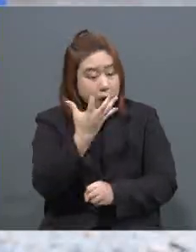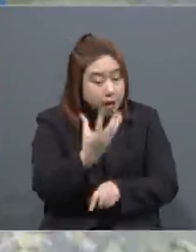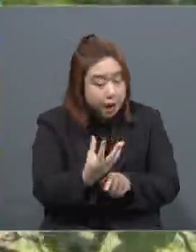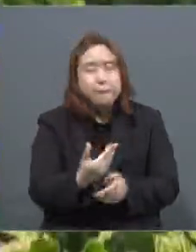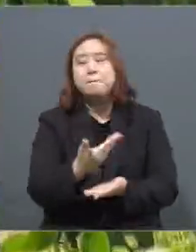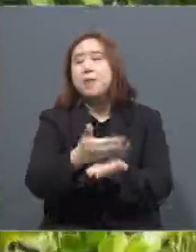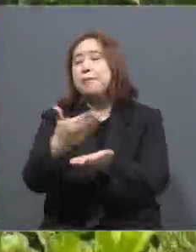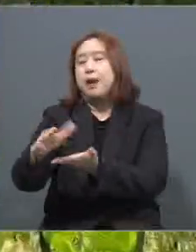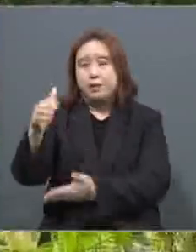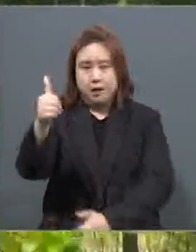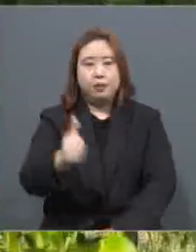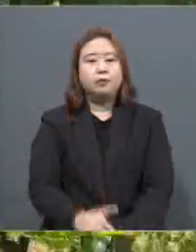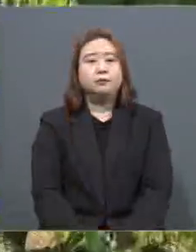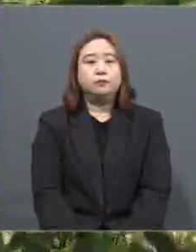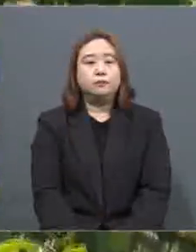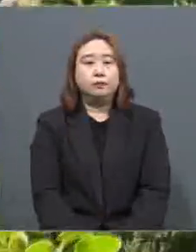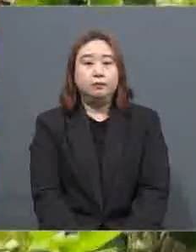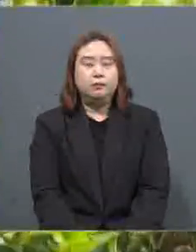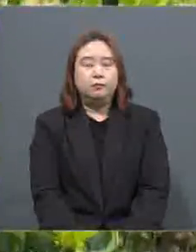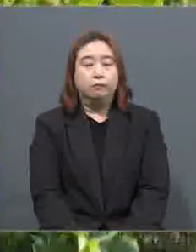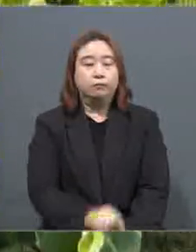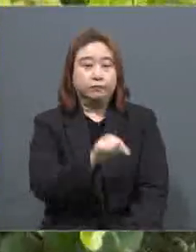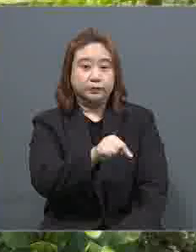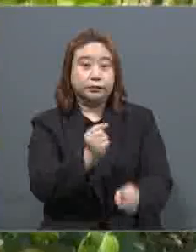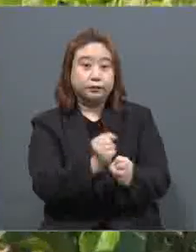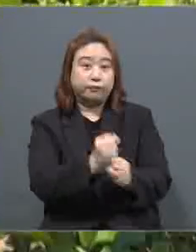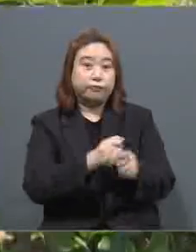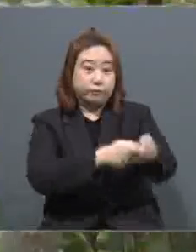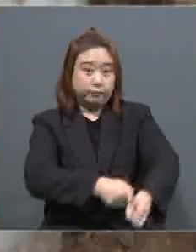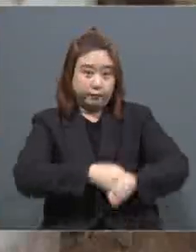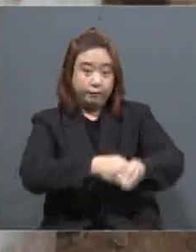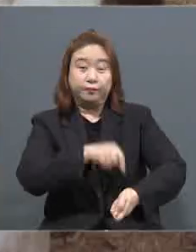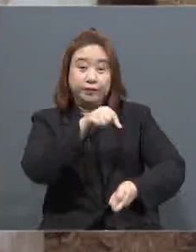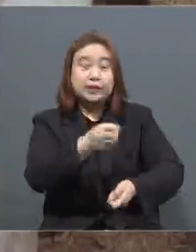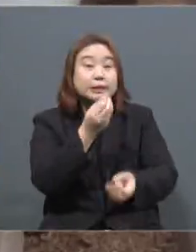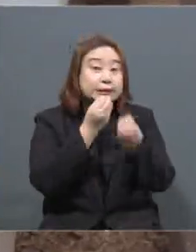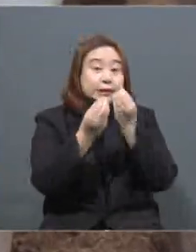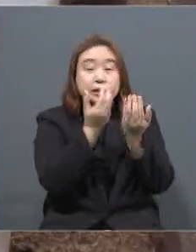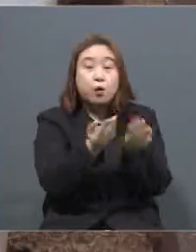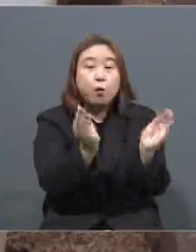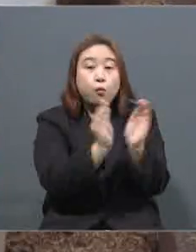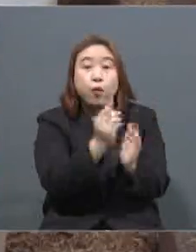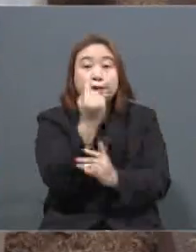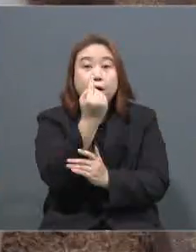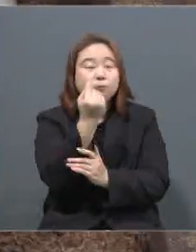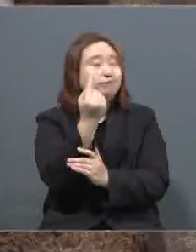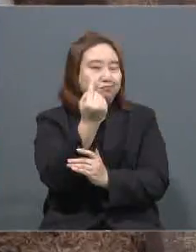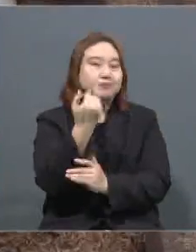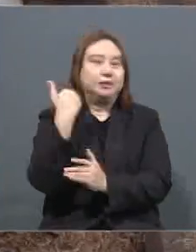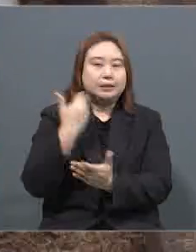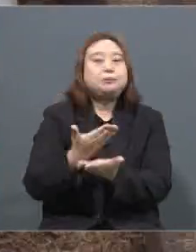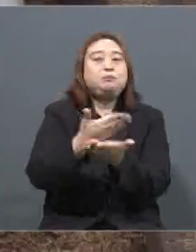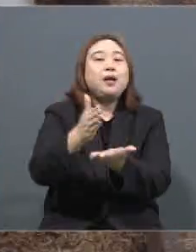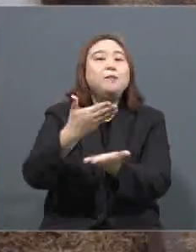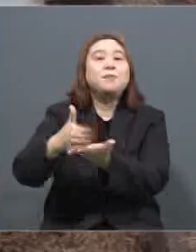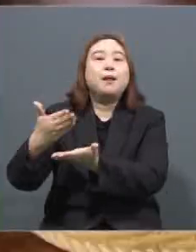ได้ ผลผลิตจากแปลงโคกหนองนาไม่ได้ถูกใช้เพียงเพื่อบริโภคในครัวเรือนแต่ยังมีการแบ่งปันและ